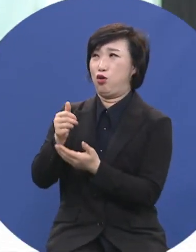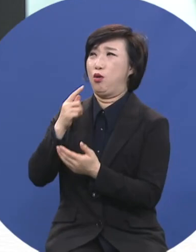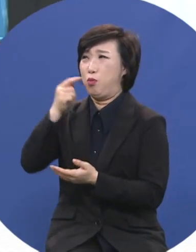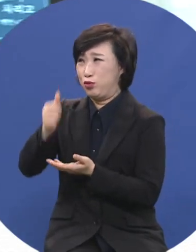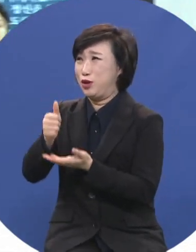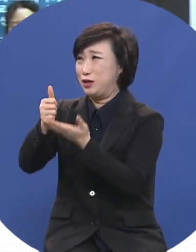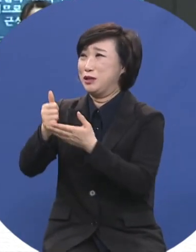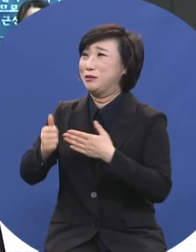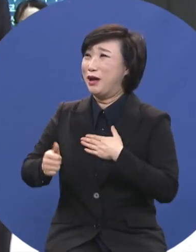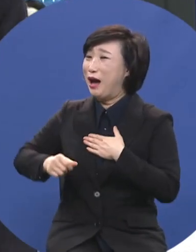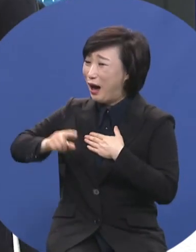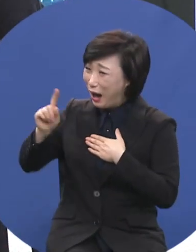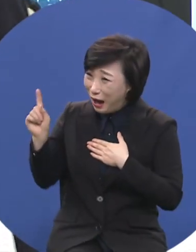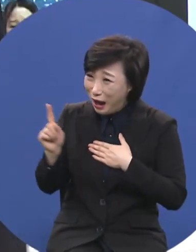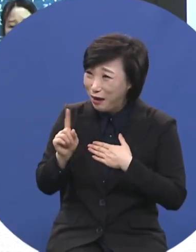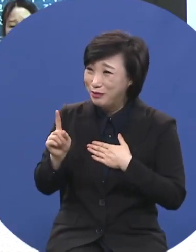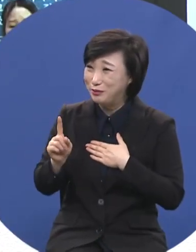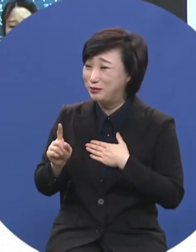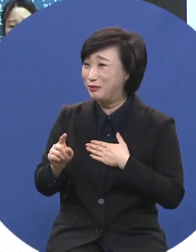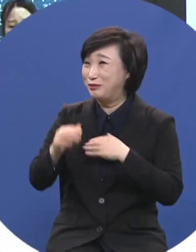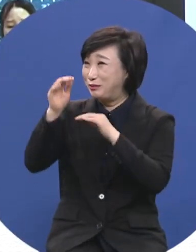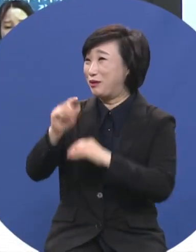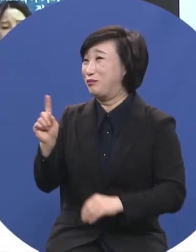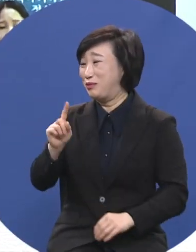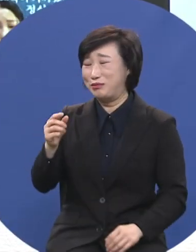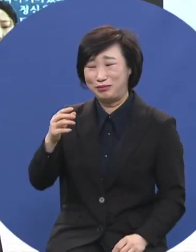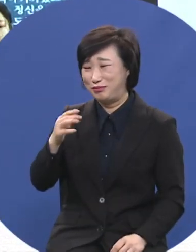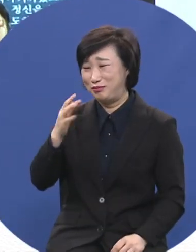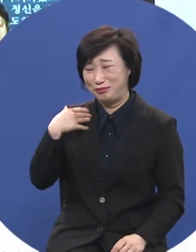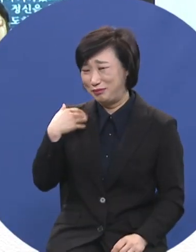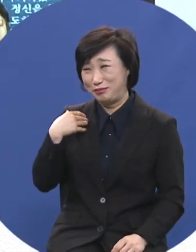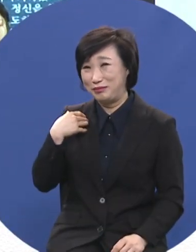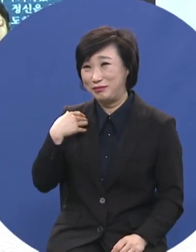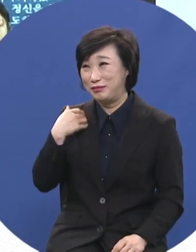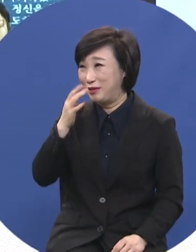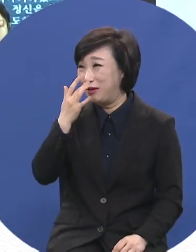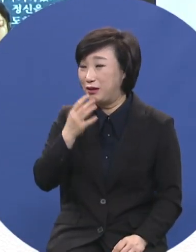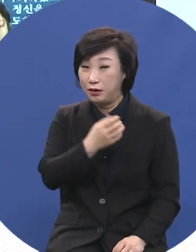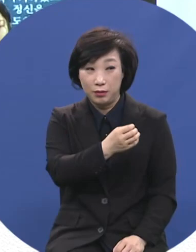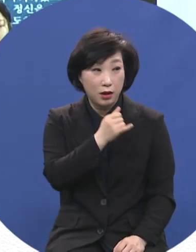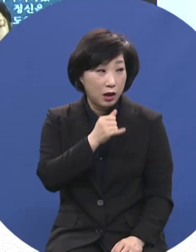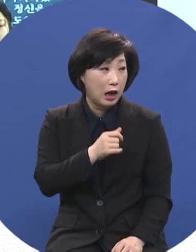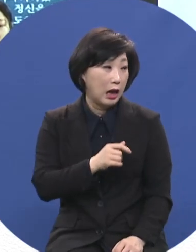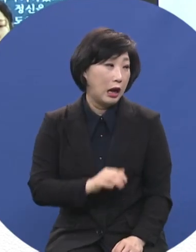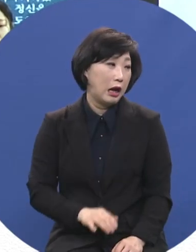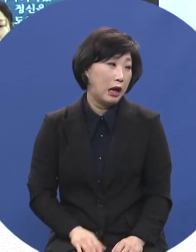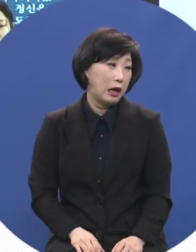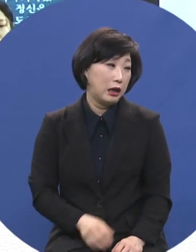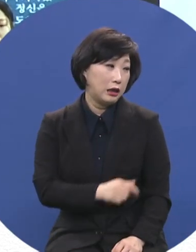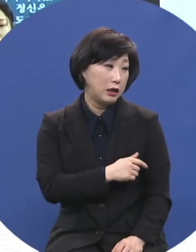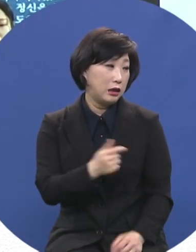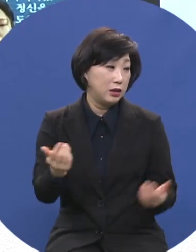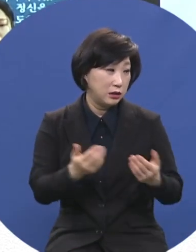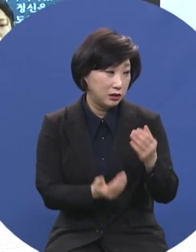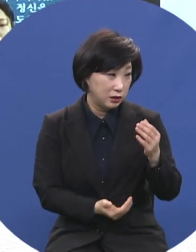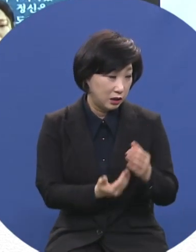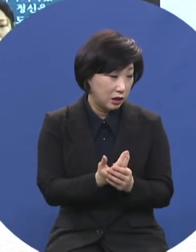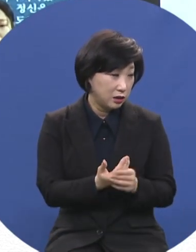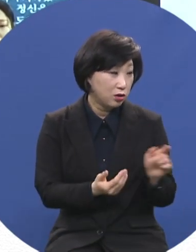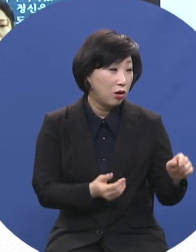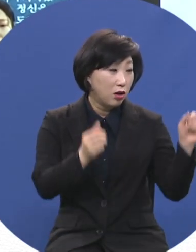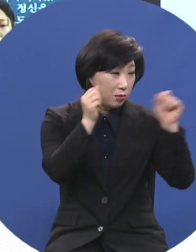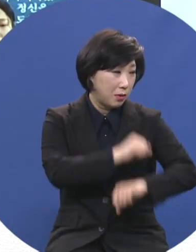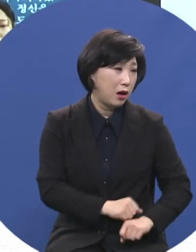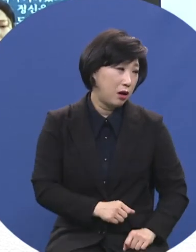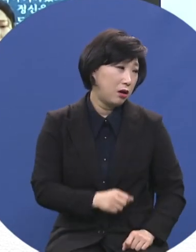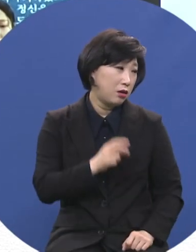목사님, 저는 한마디도 모르겠네. 무슨 말을 하셨는데 한마디도 모르겠네요. 큰일 났다, 너 망하겠다.